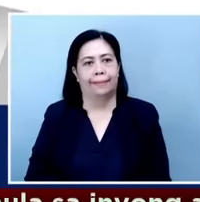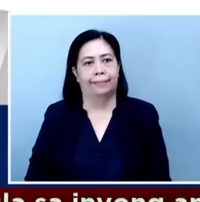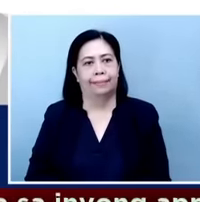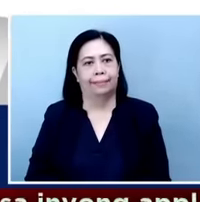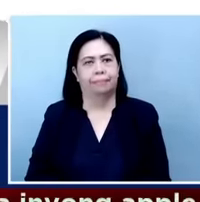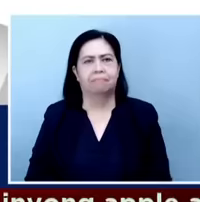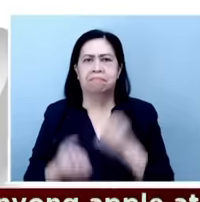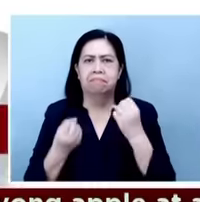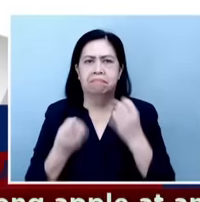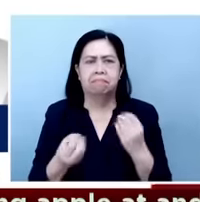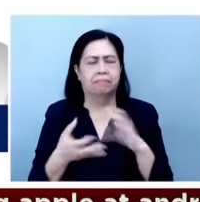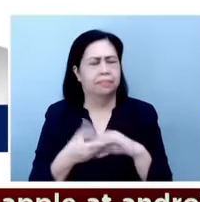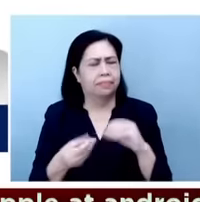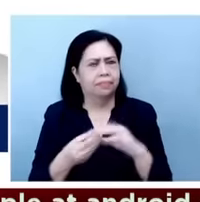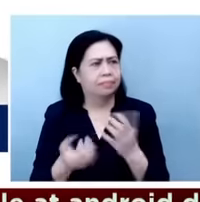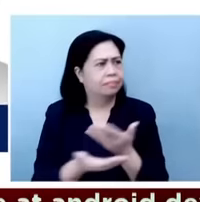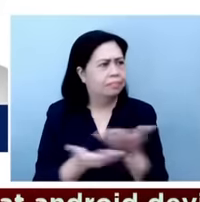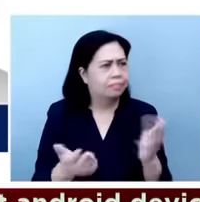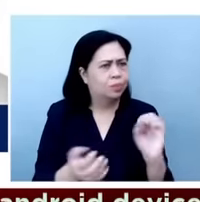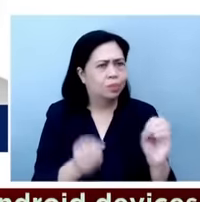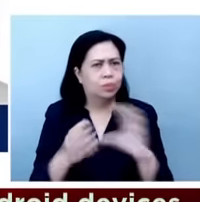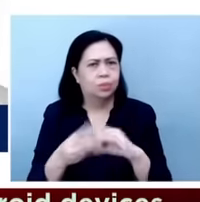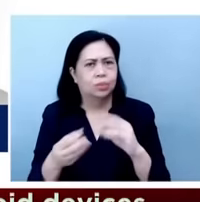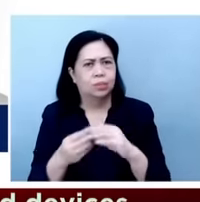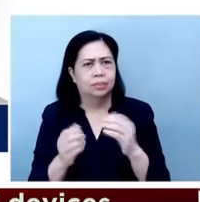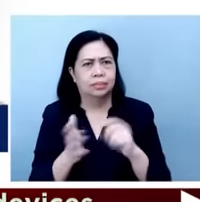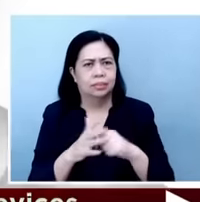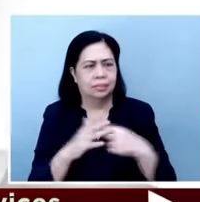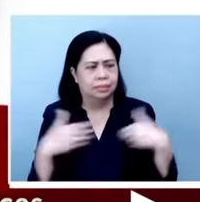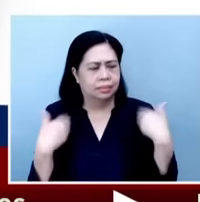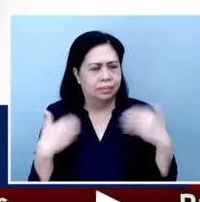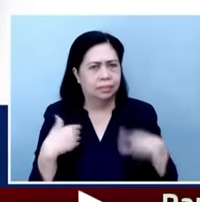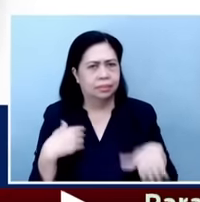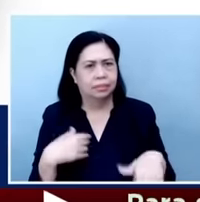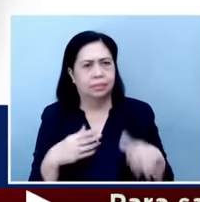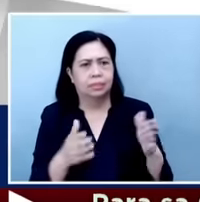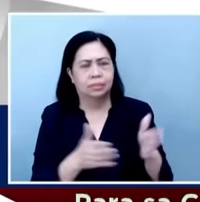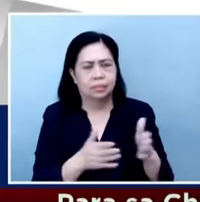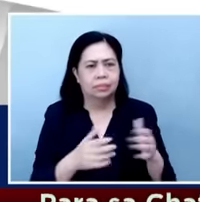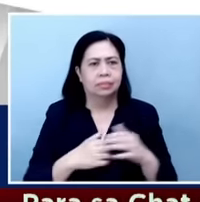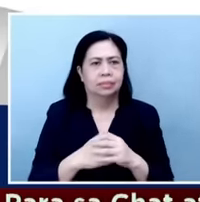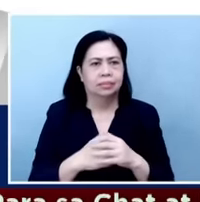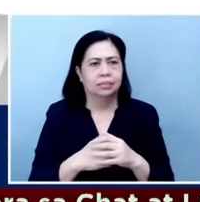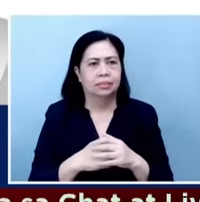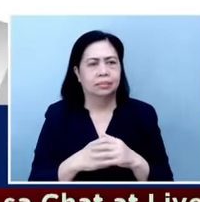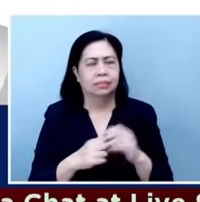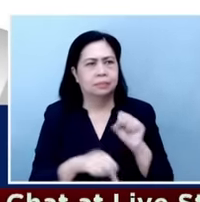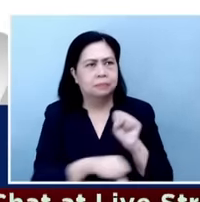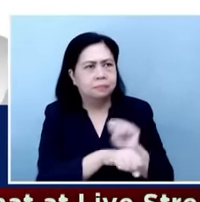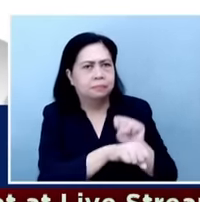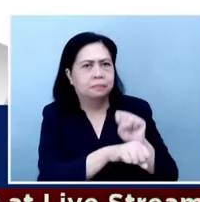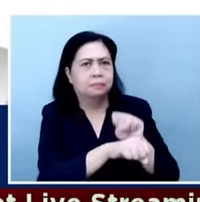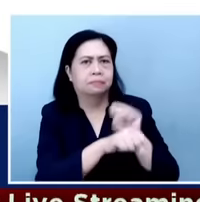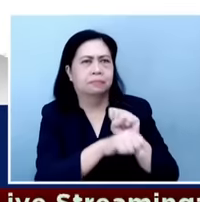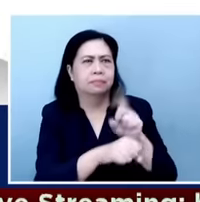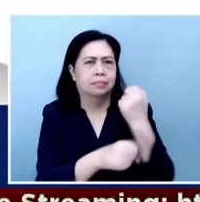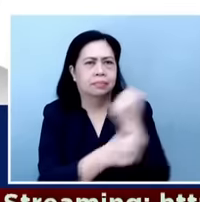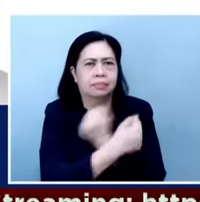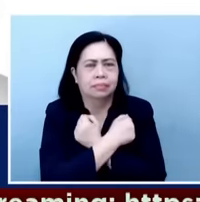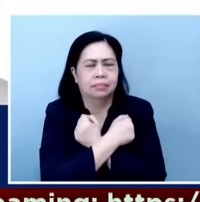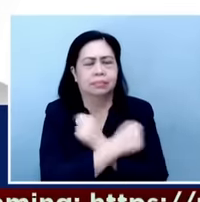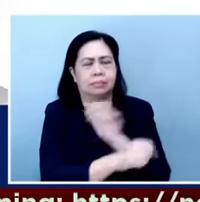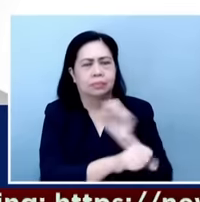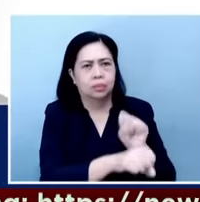Napakarami mga kwento nagsimula sa pinakamababa, sa pinakamaliit. Dahil nagsinigap sila at tinahan nila ang kanilang hanap